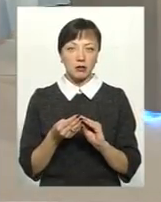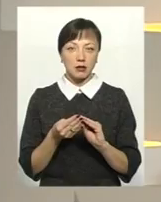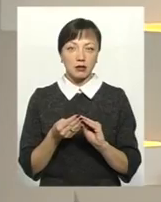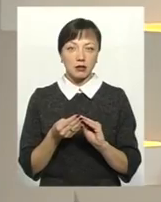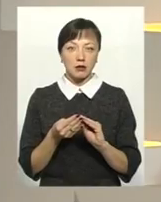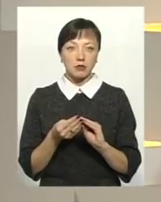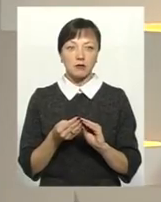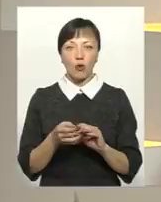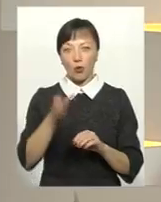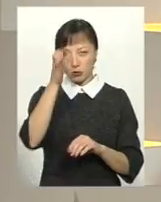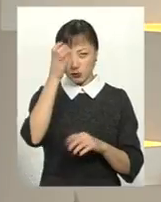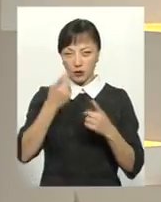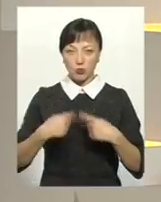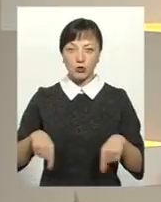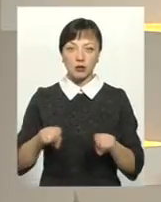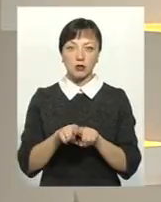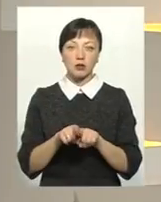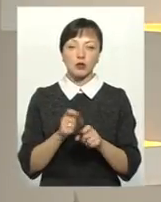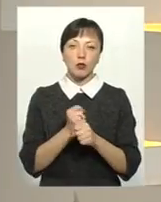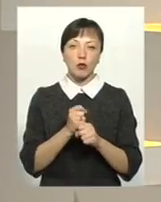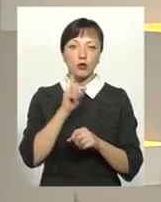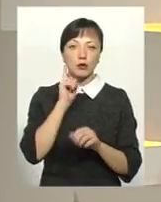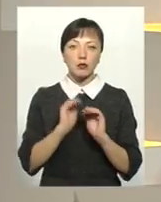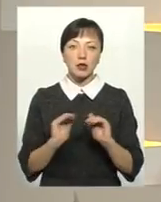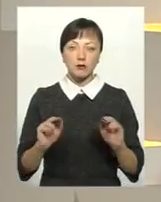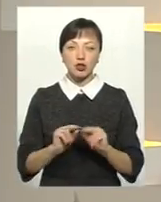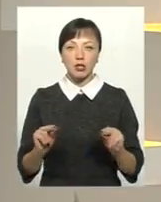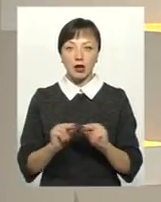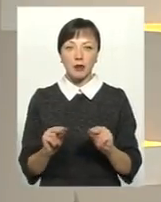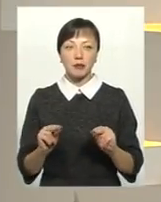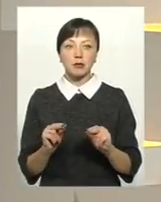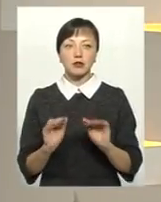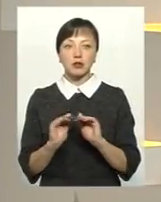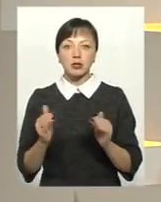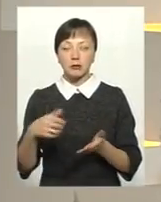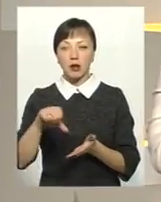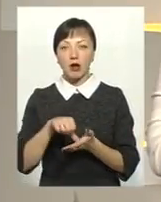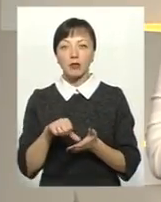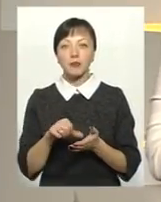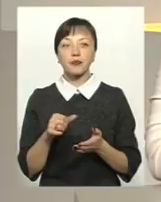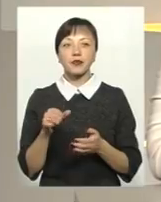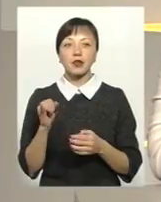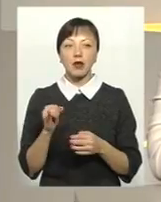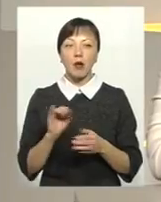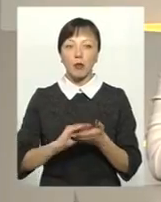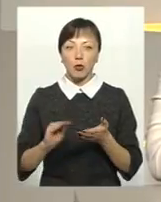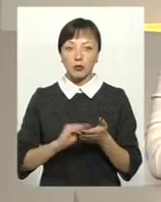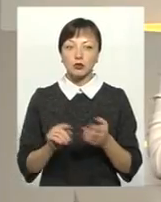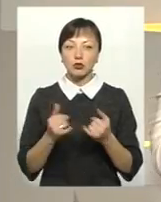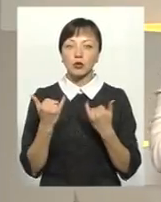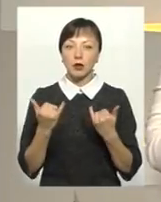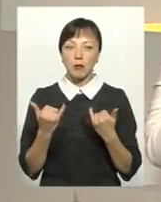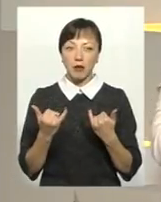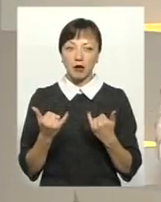в освітньому, з роботою з підлітками, з вчителями, тобто, щоб і діти приймали, і вчителя. От прописано, що